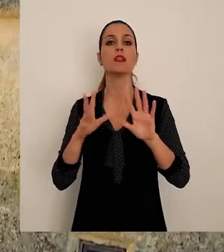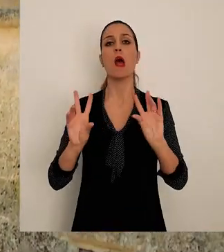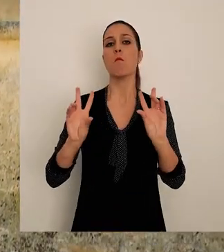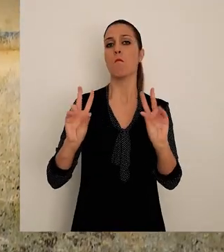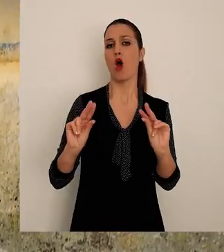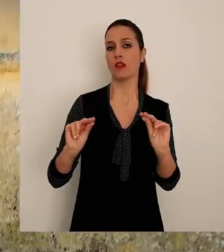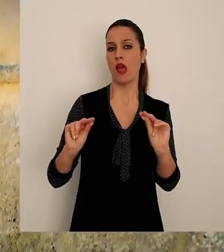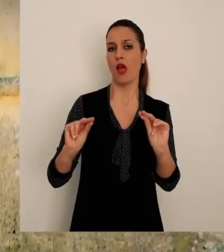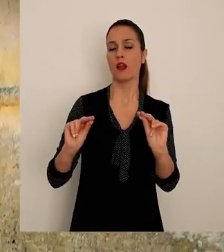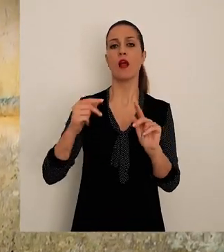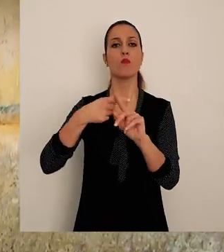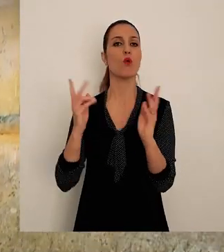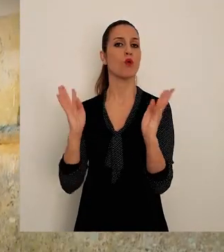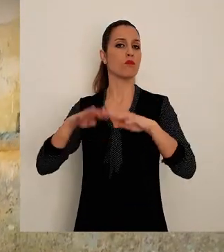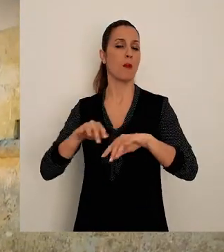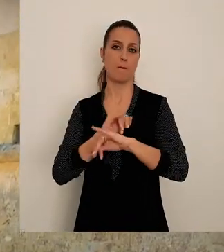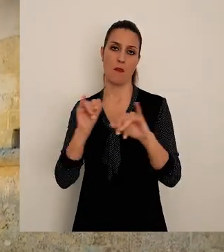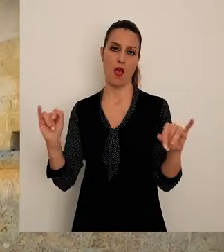moderna e inespugnabile.